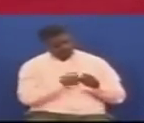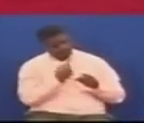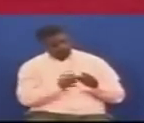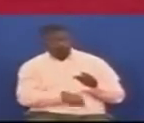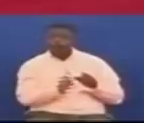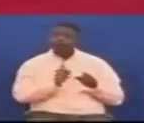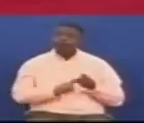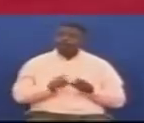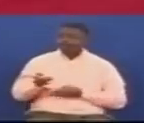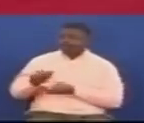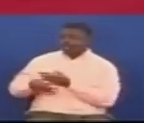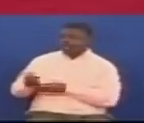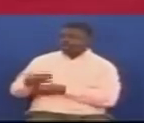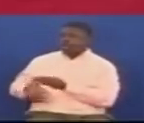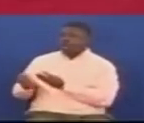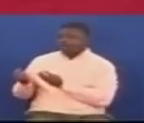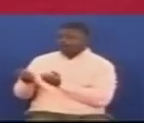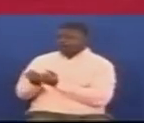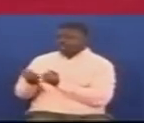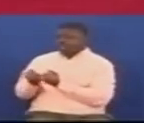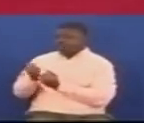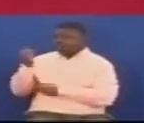13.0%, na biashara na matengenezo